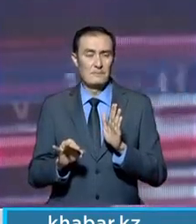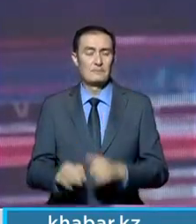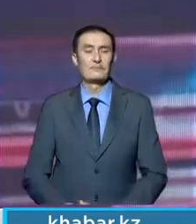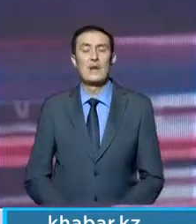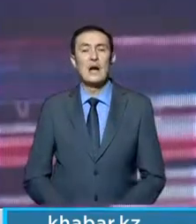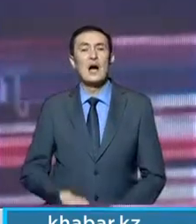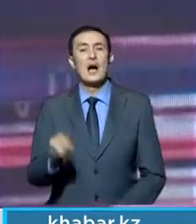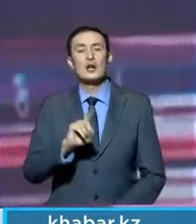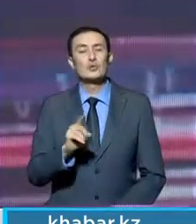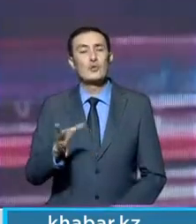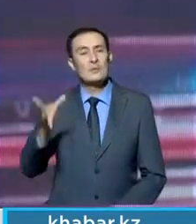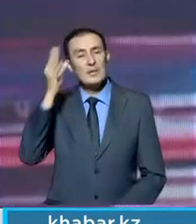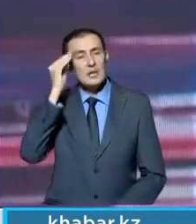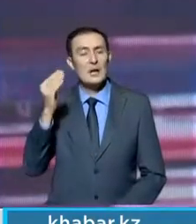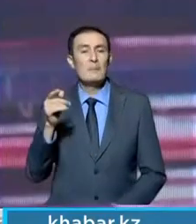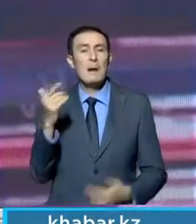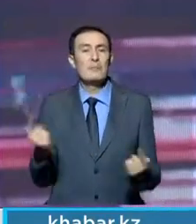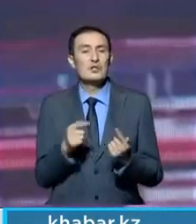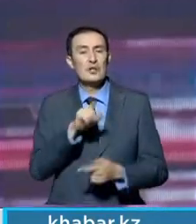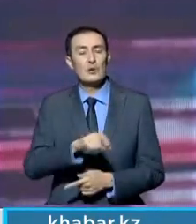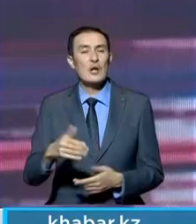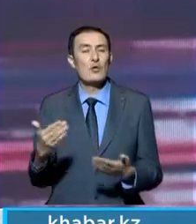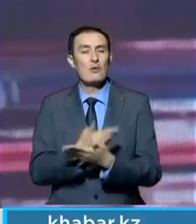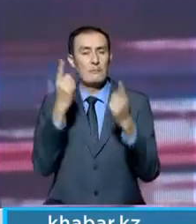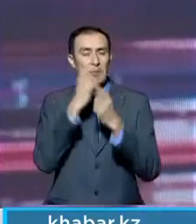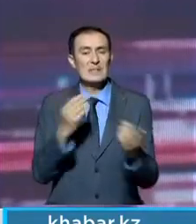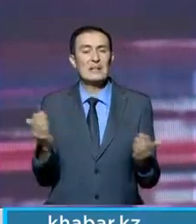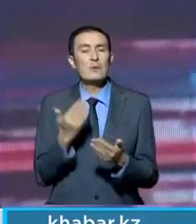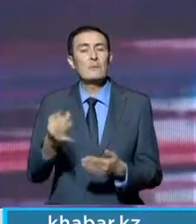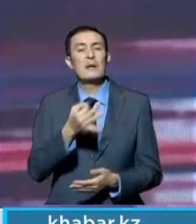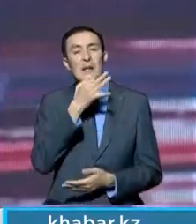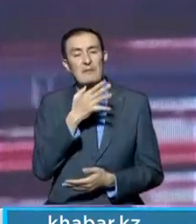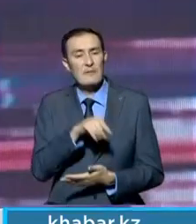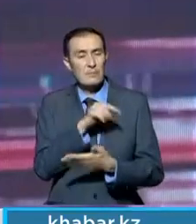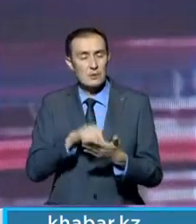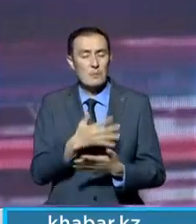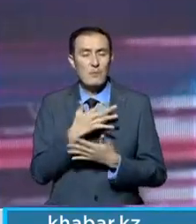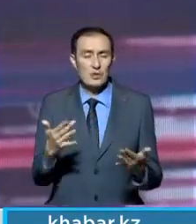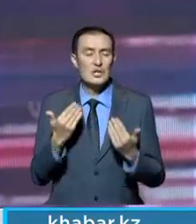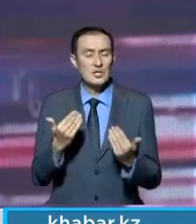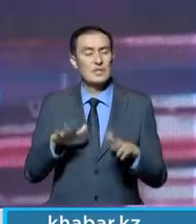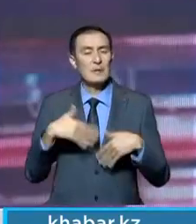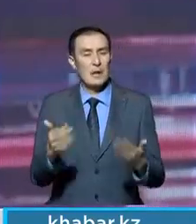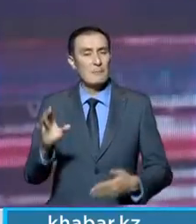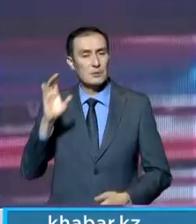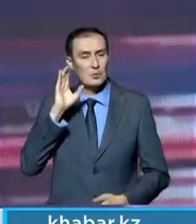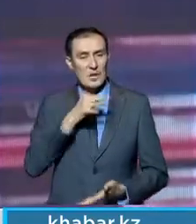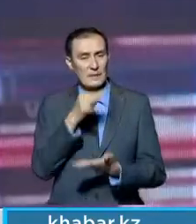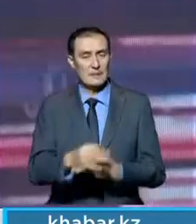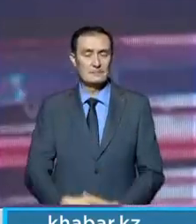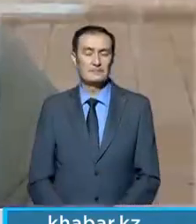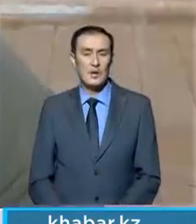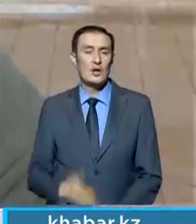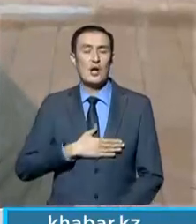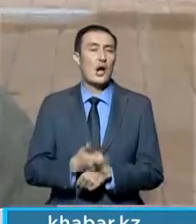Ну вот что думают о новом послании президента рядовые казахстанцы, какие месседжи их заинтересовали больше всего, предлагаем послушать.